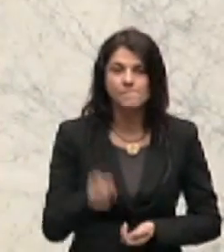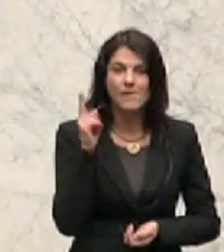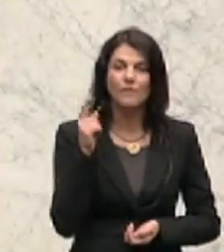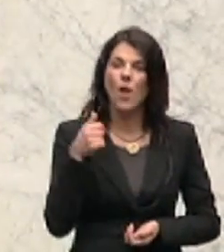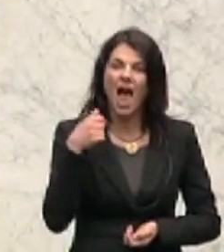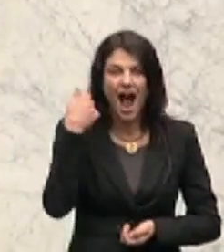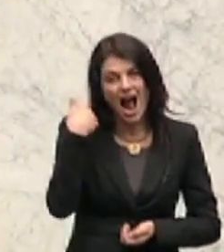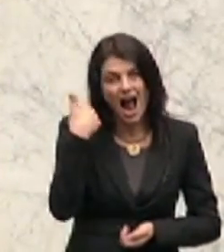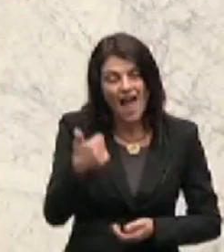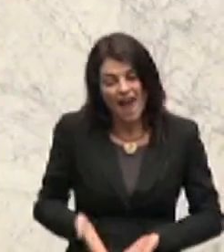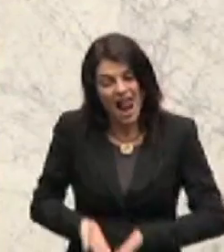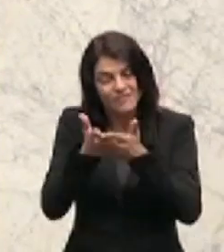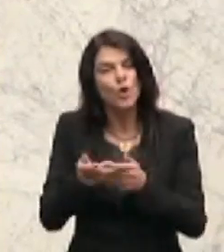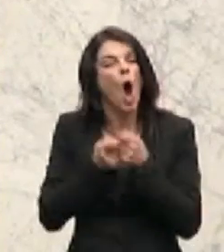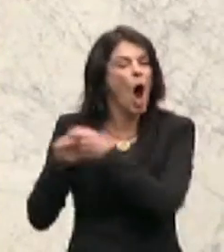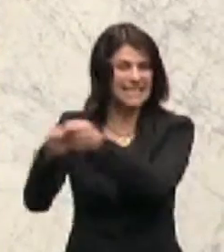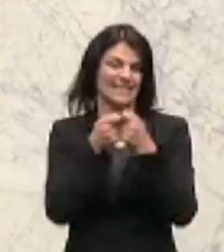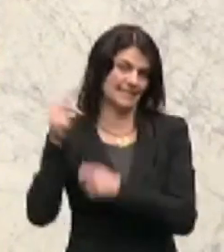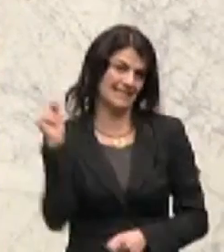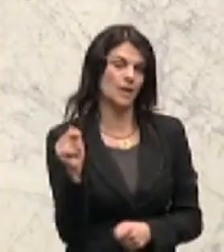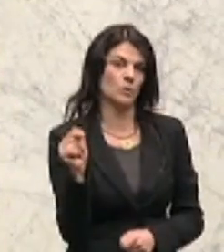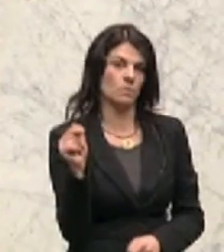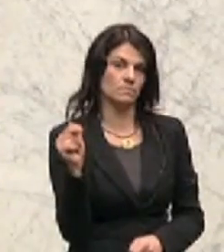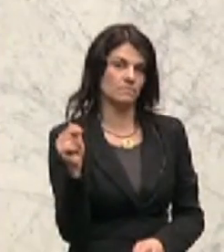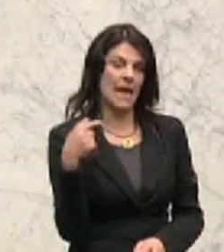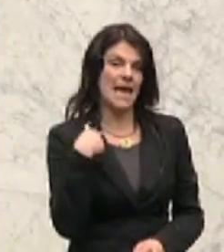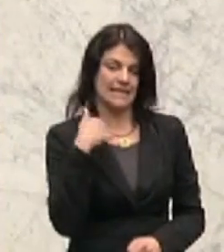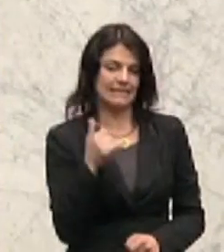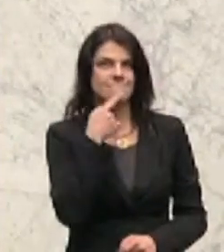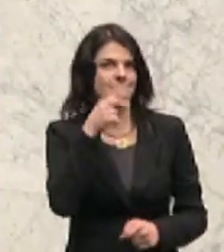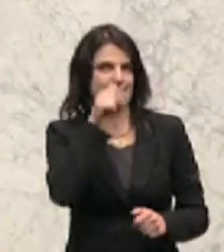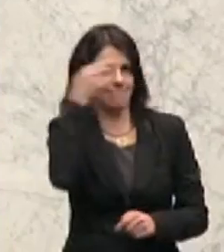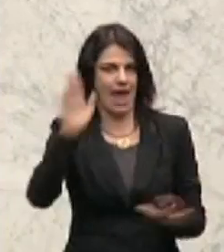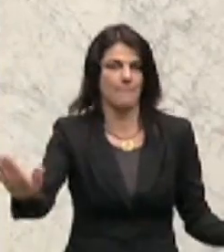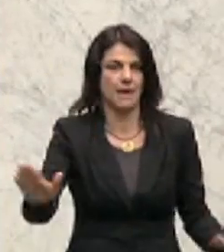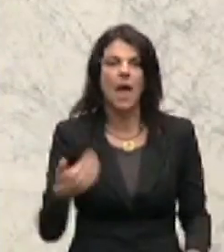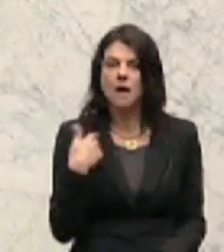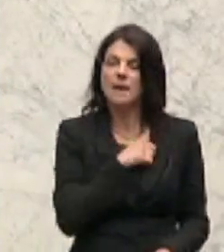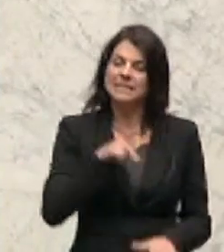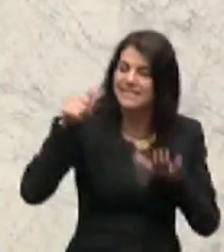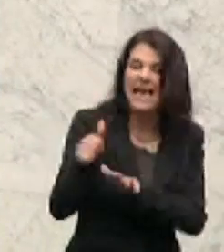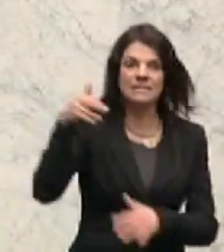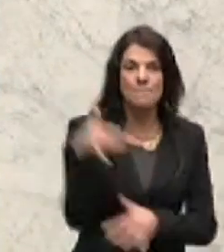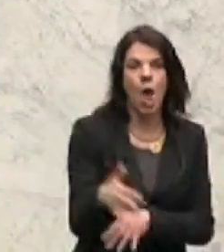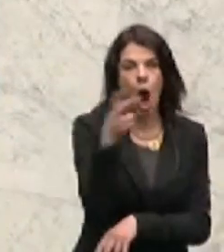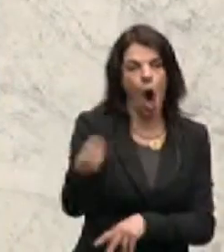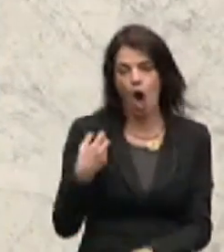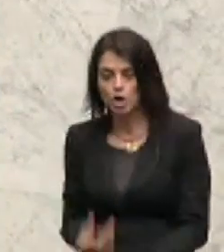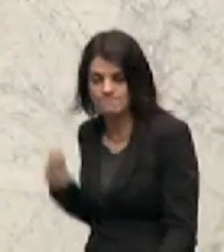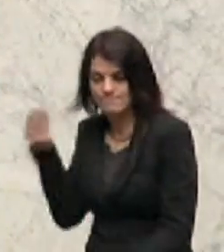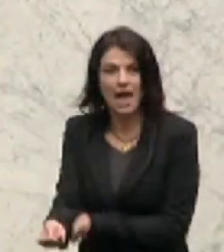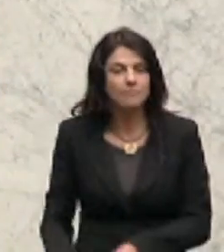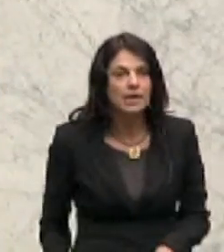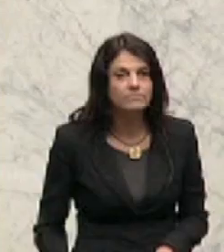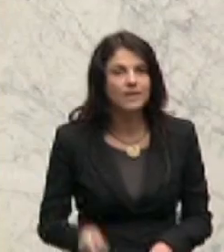für eine Hilfsorganisation, ich nenne sie hier nicht, aber 6 Millionen Euro auf die